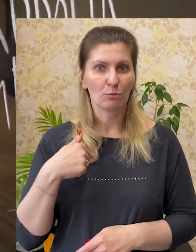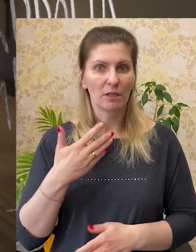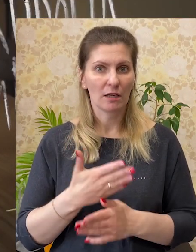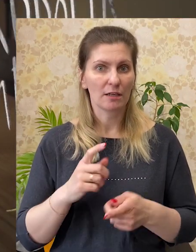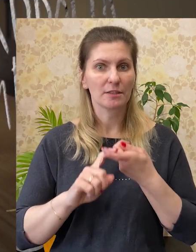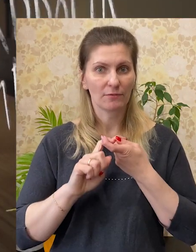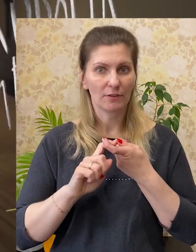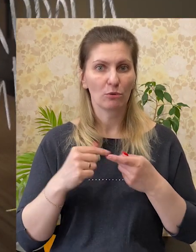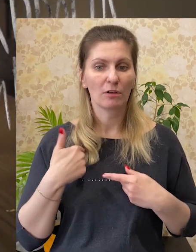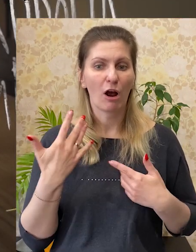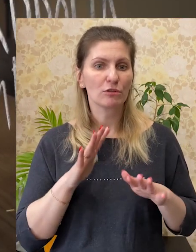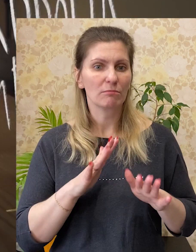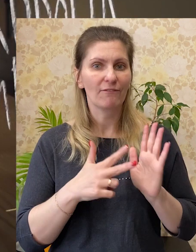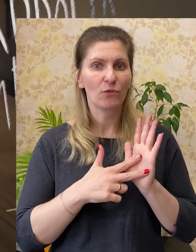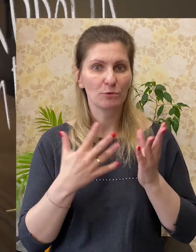мой 8-й день тут уже.